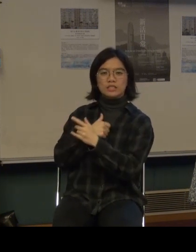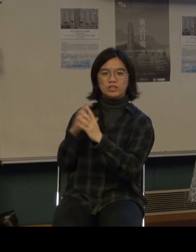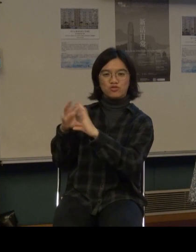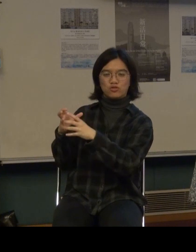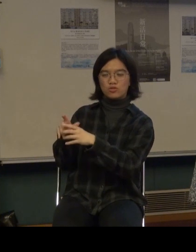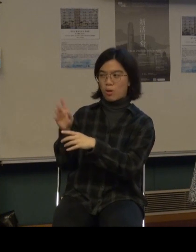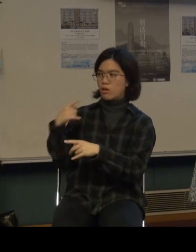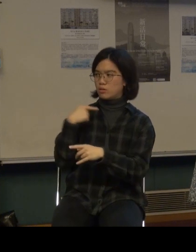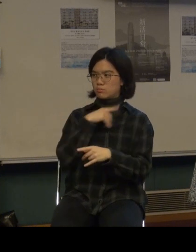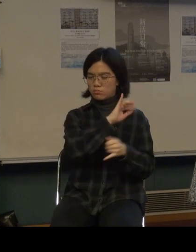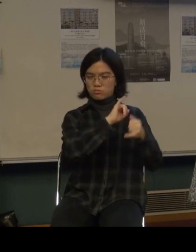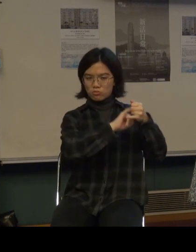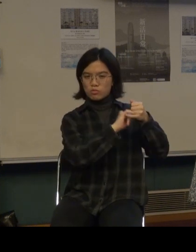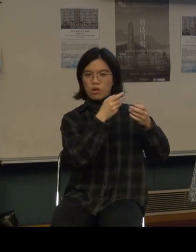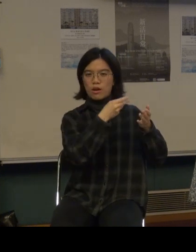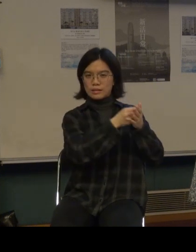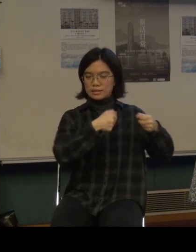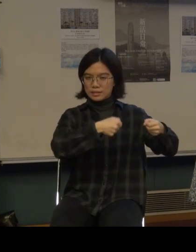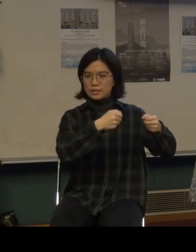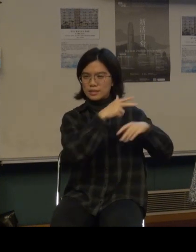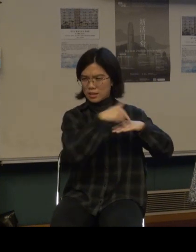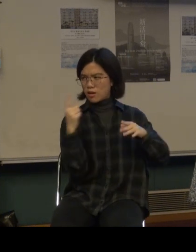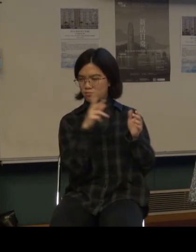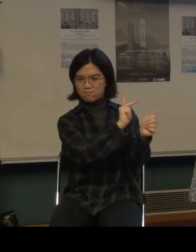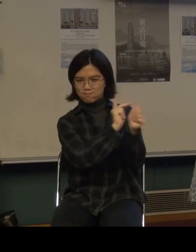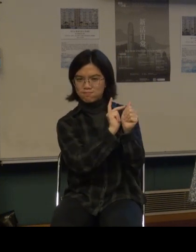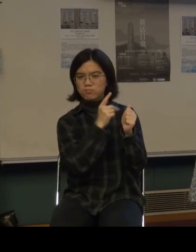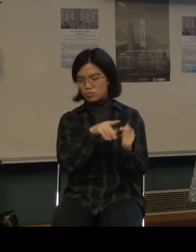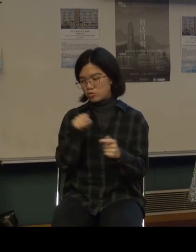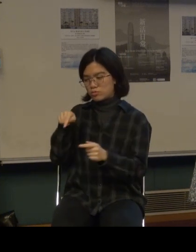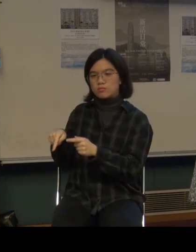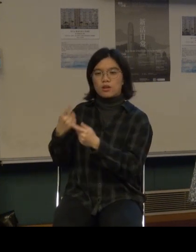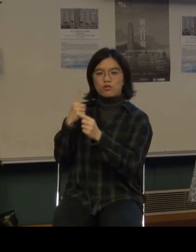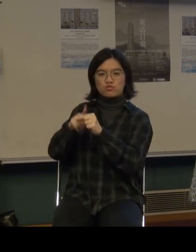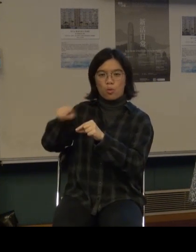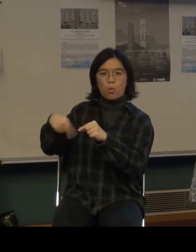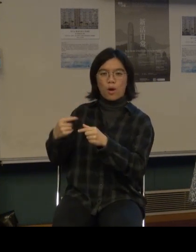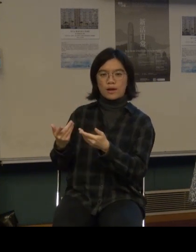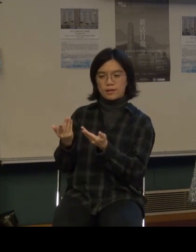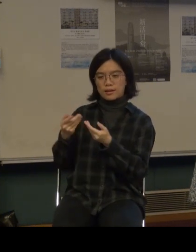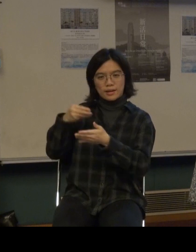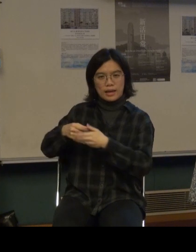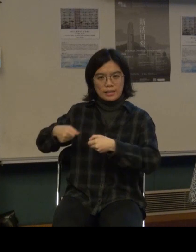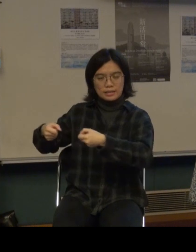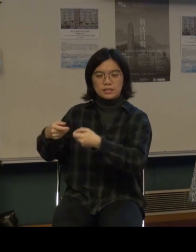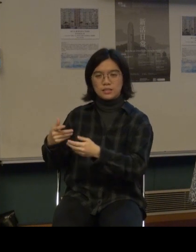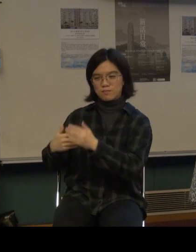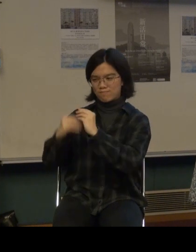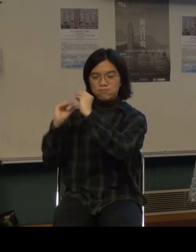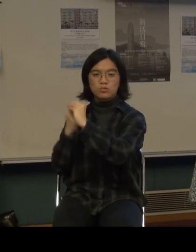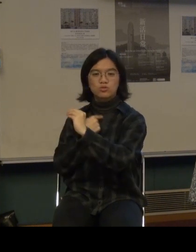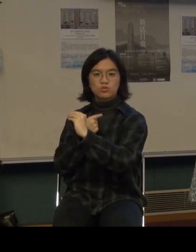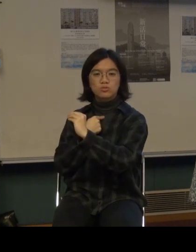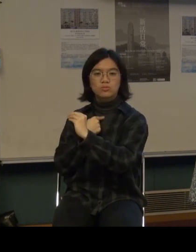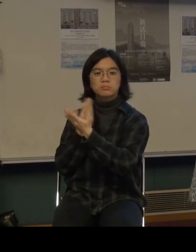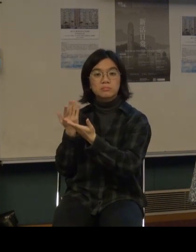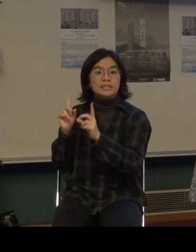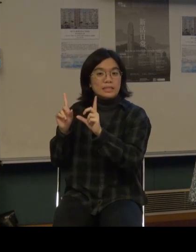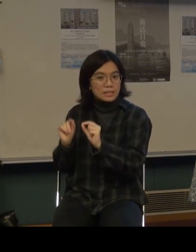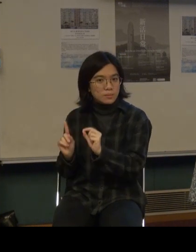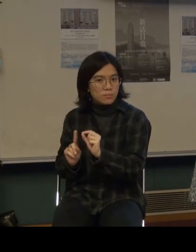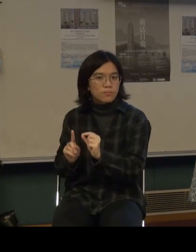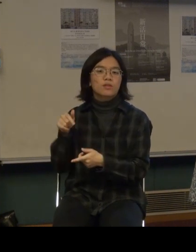計，去起呢個中環街市。咁即係話咧，其實香港嘅中環街市有可能係受到上海嘅街市嘅一啲嘅